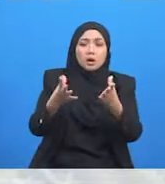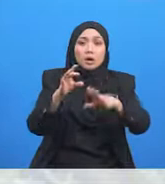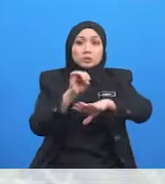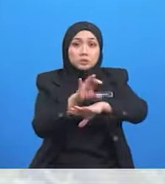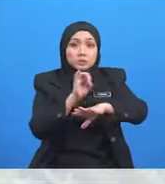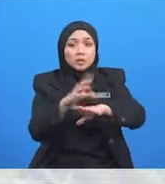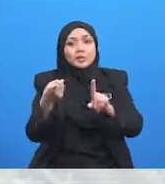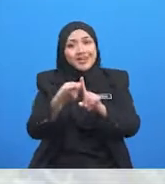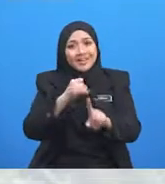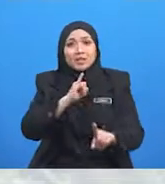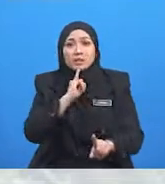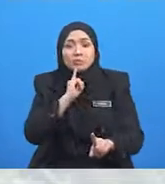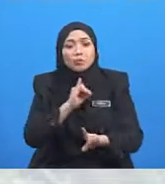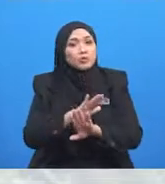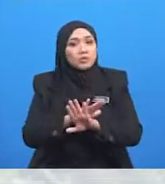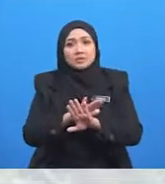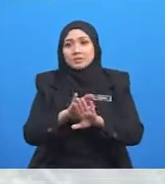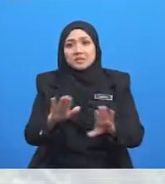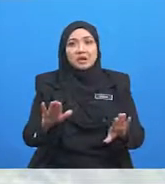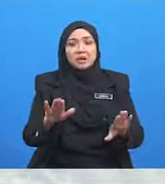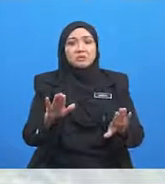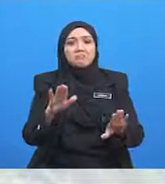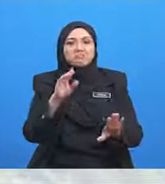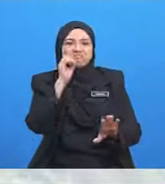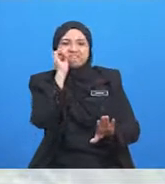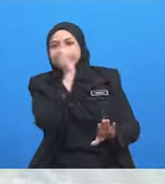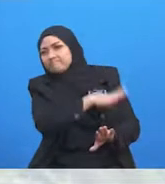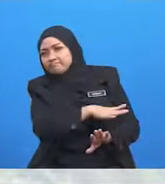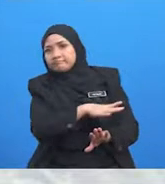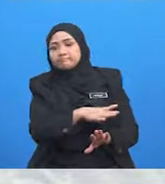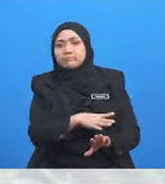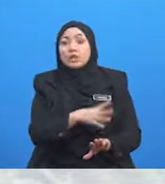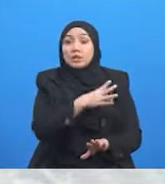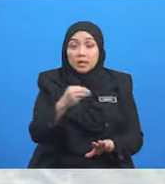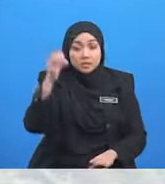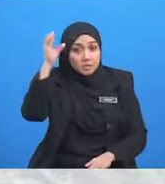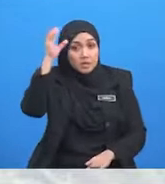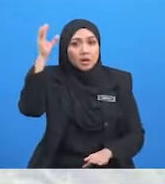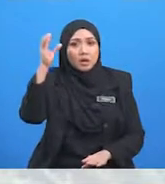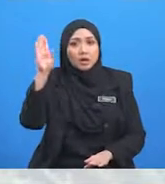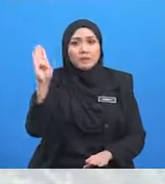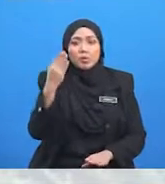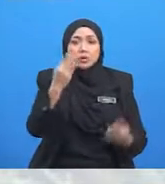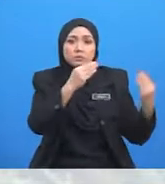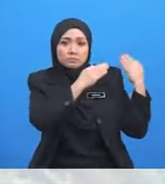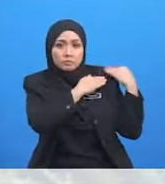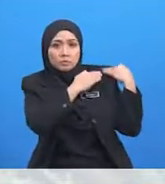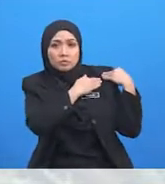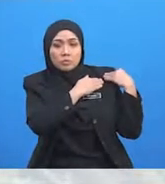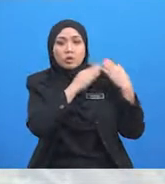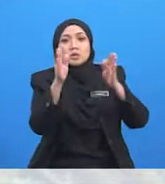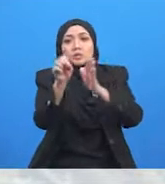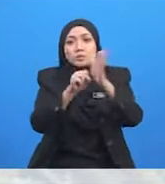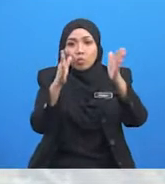dia tidak akan jemu mendengarnya. Penyajak sedar bahawa tanggungjawab seorang